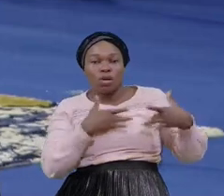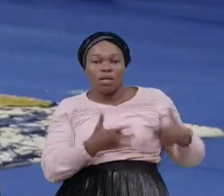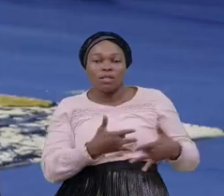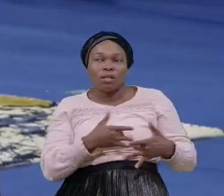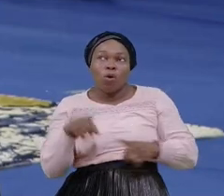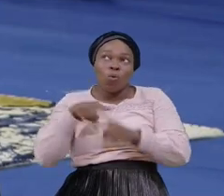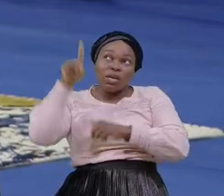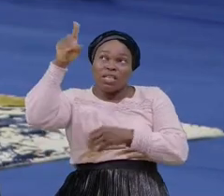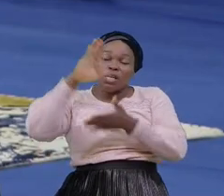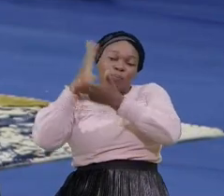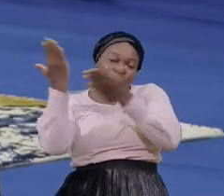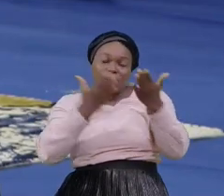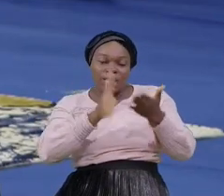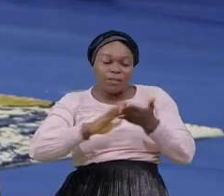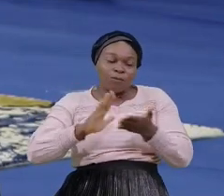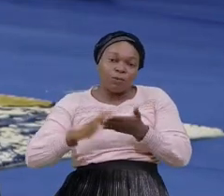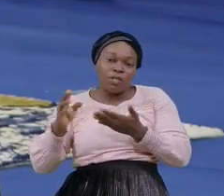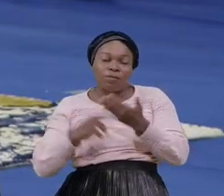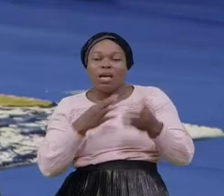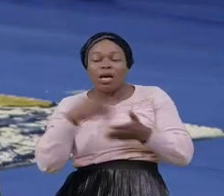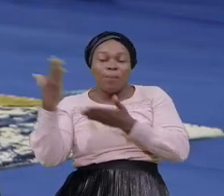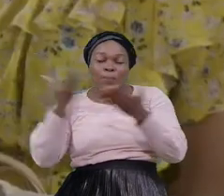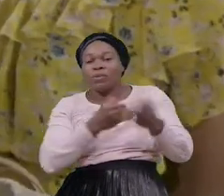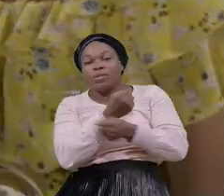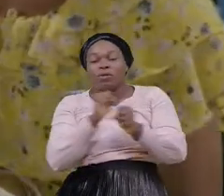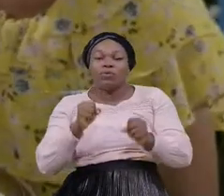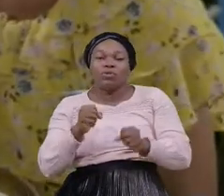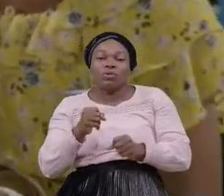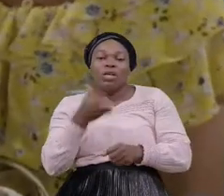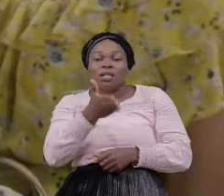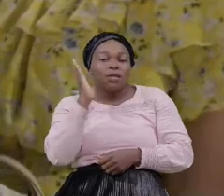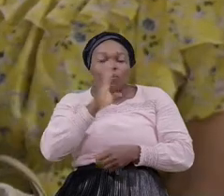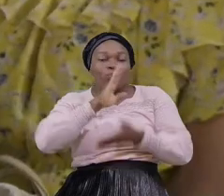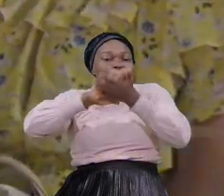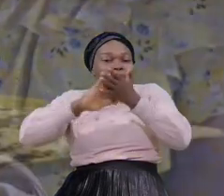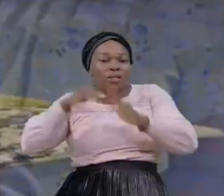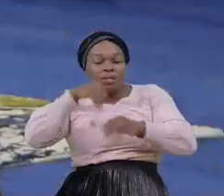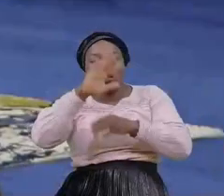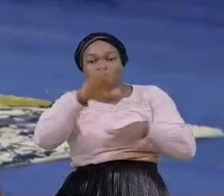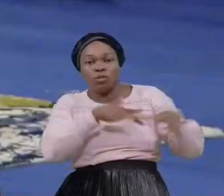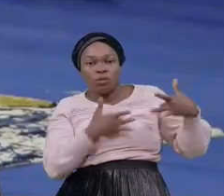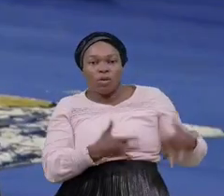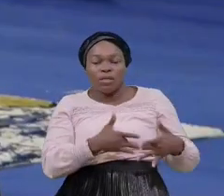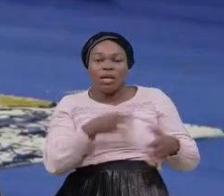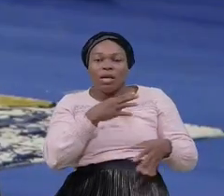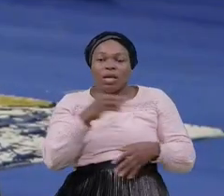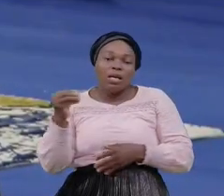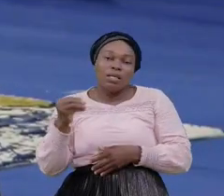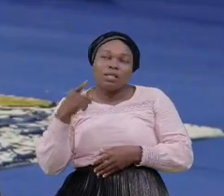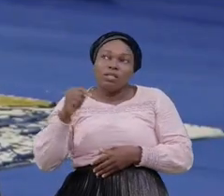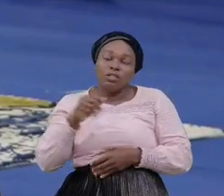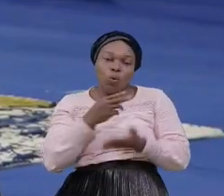il apporte le pardon, quand il apporte le salut, il y aura la paix dans votre cœur. Et il est le